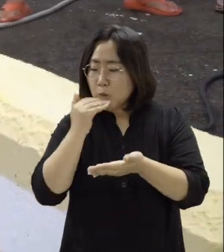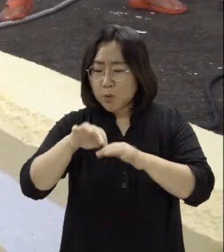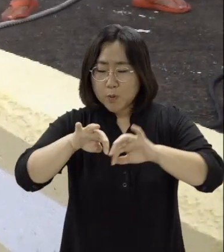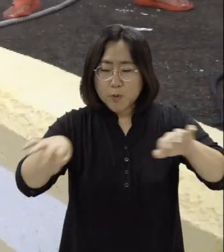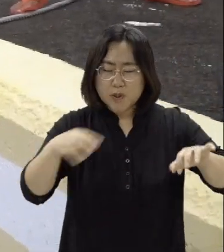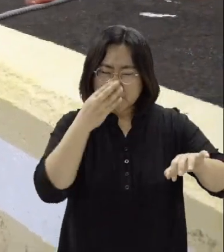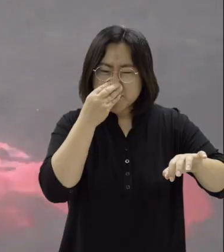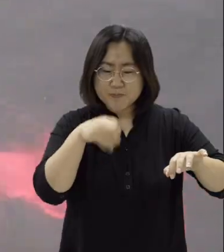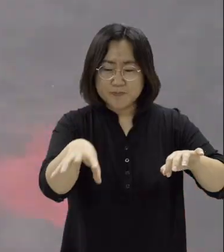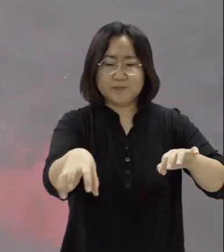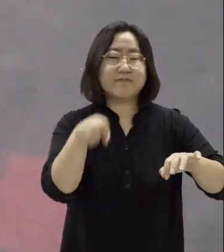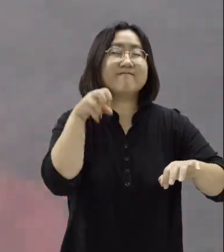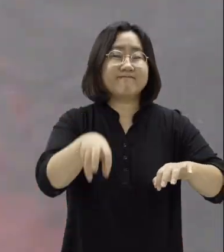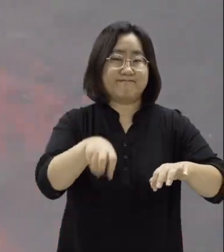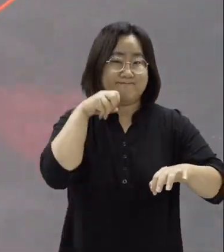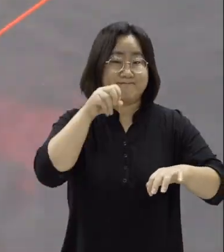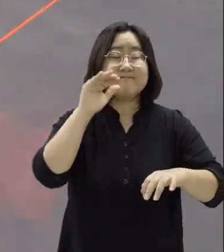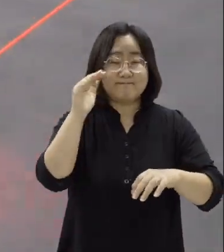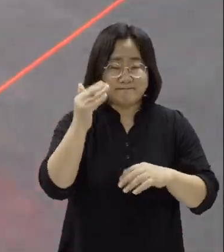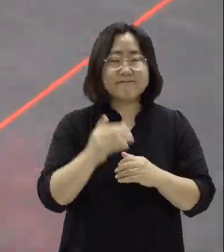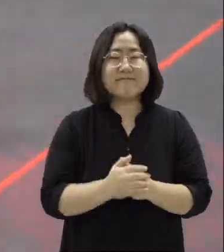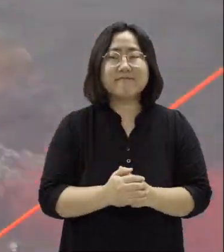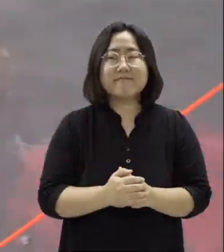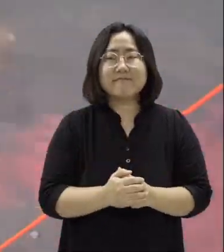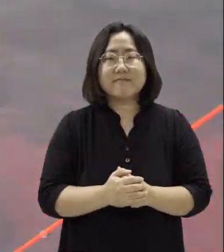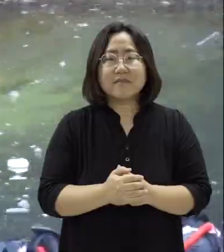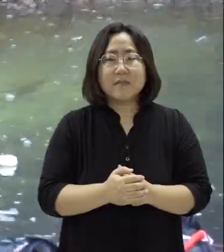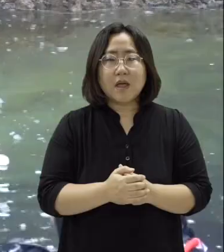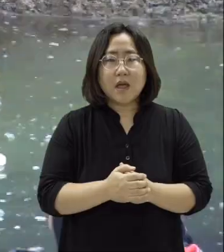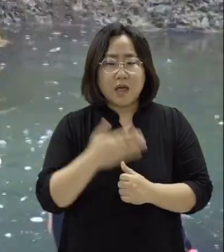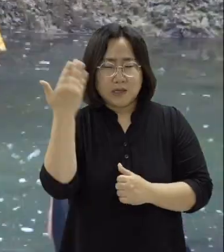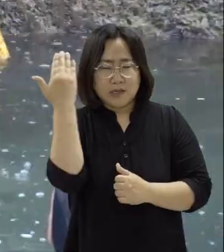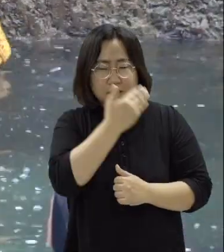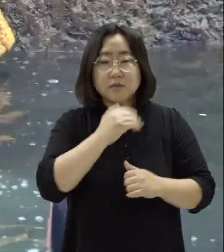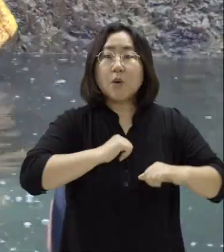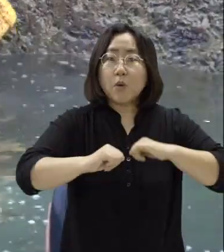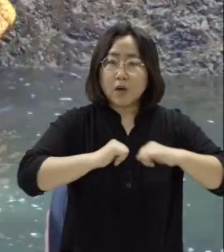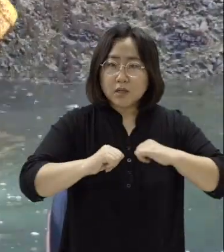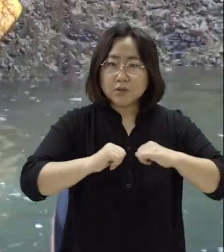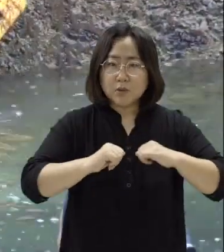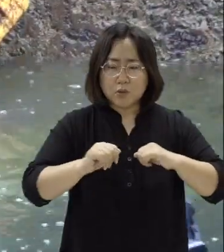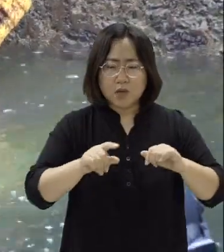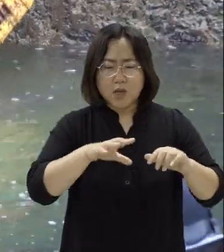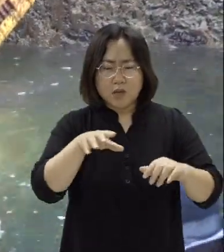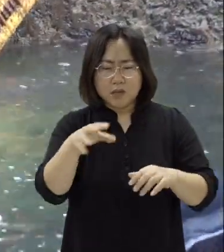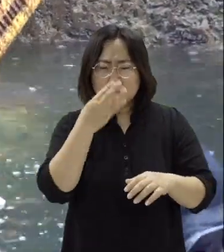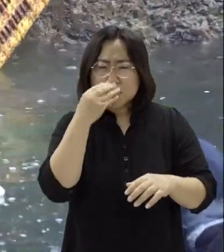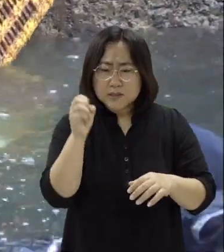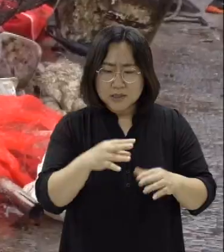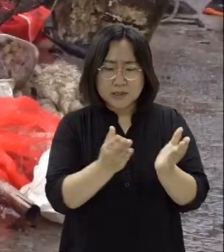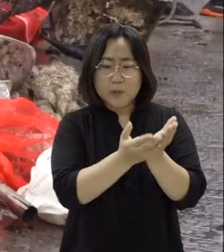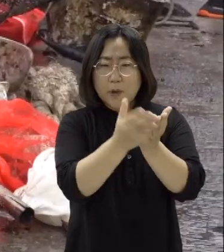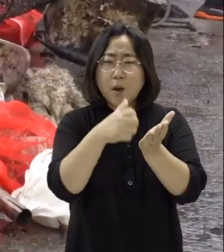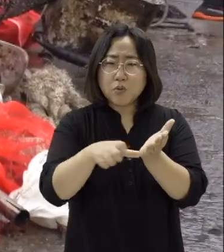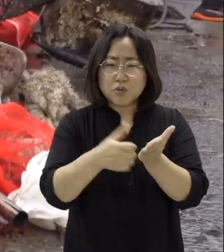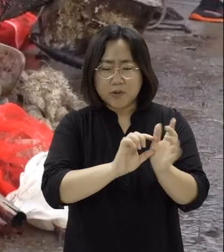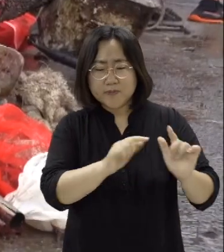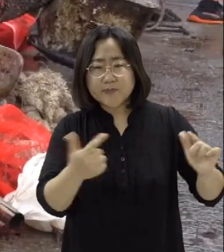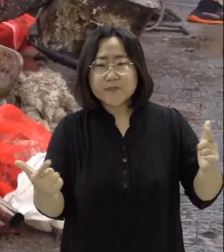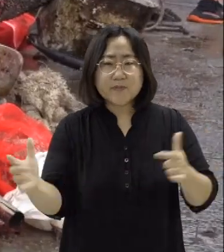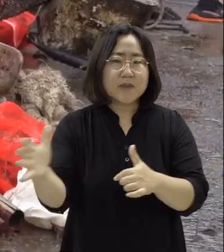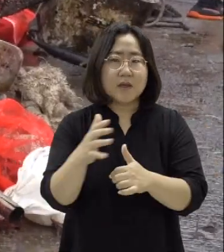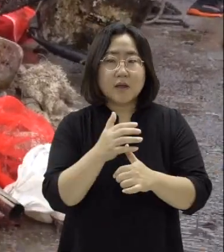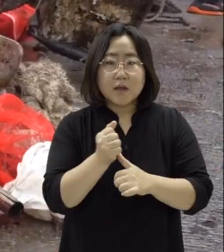곳곳에서 쓰레기를 건져 올립니다. 해양 정화활동으로 생활 쓰레기와 배를 고정하는 닷 등